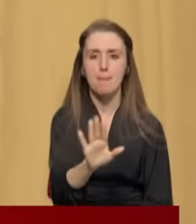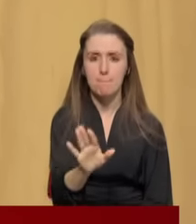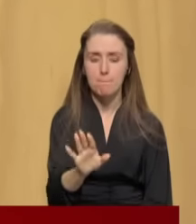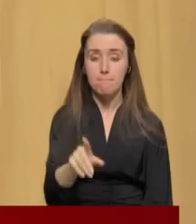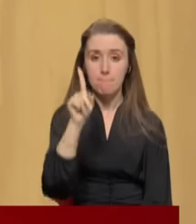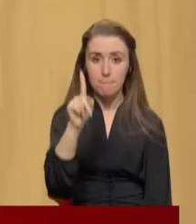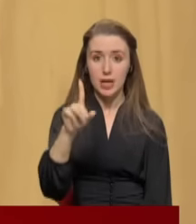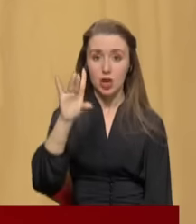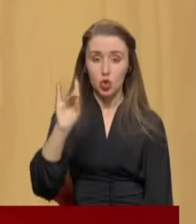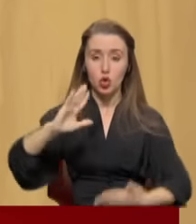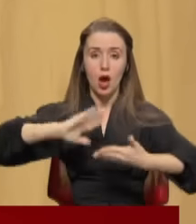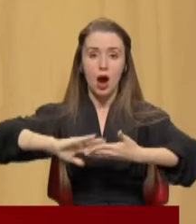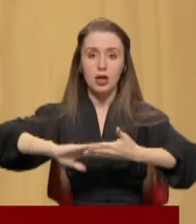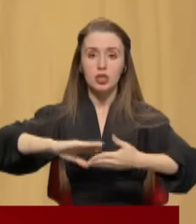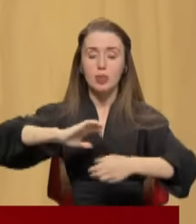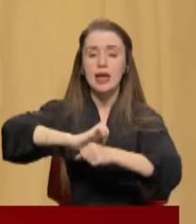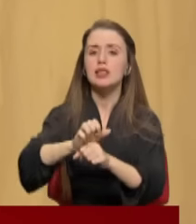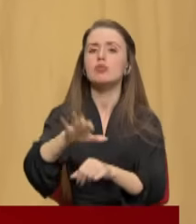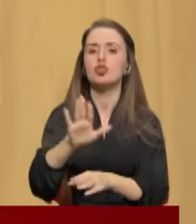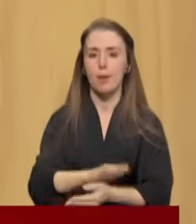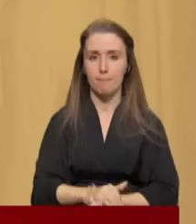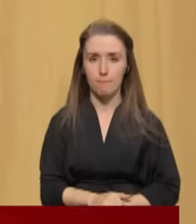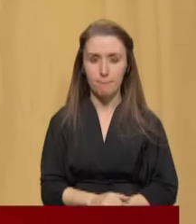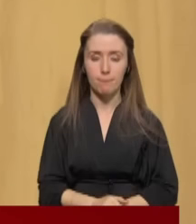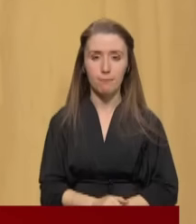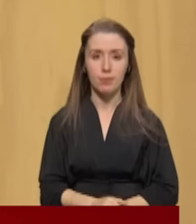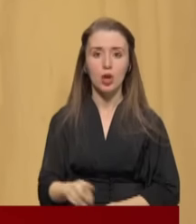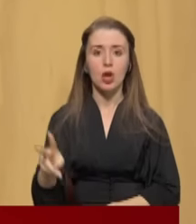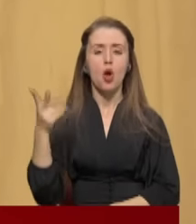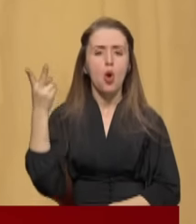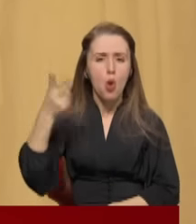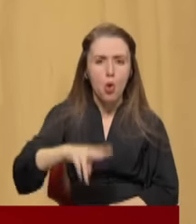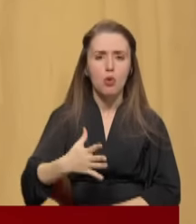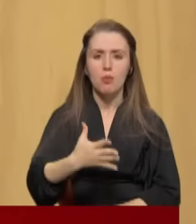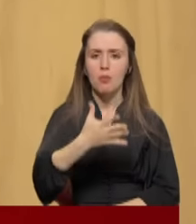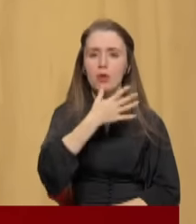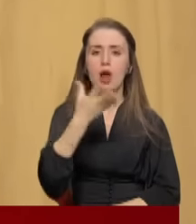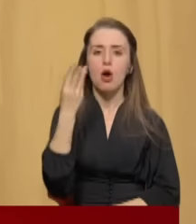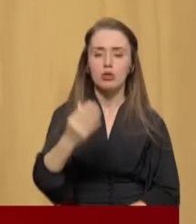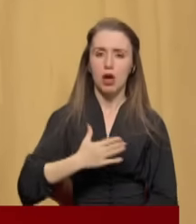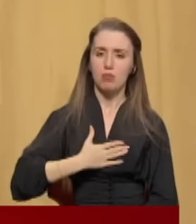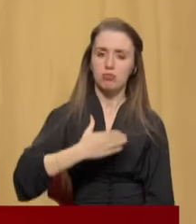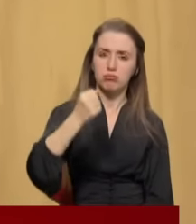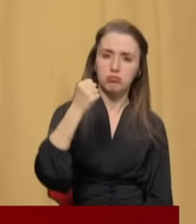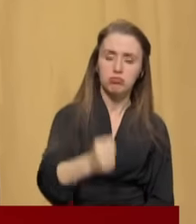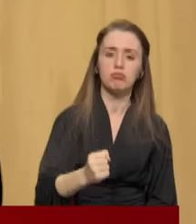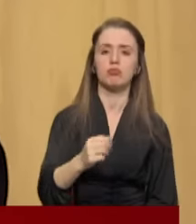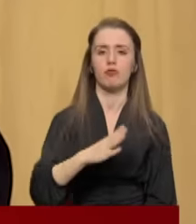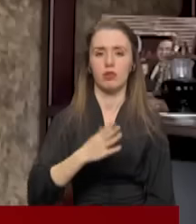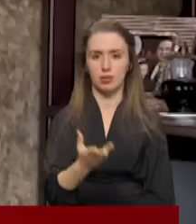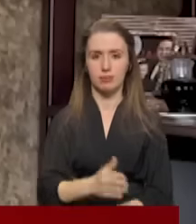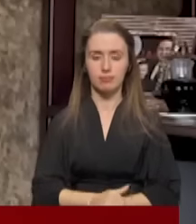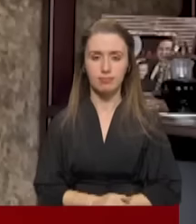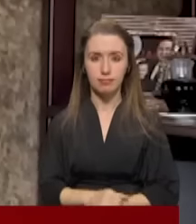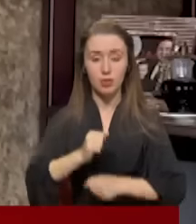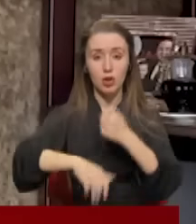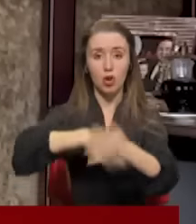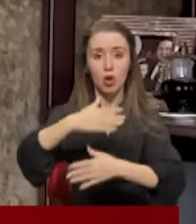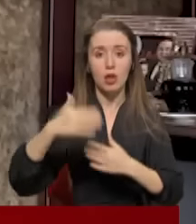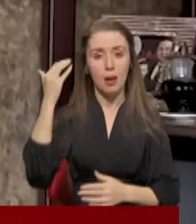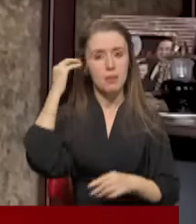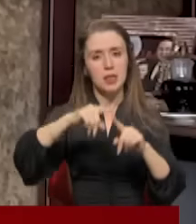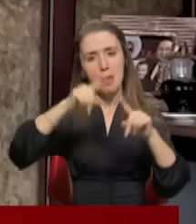bir ülküdaşımı ezdirmeyeceğim. Sonu ölüm de olsa surda gerik açtırmayacağım. Olayın